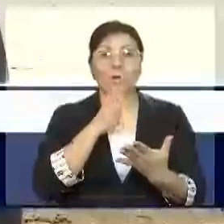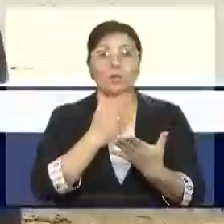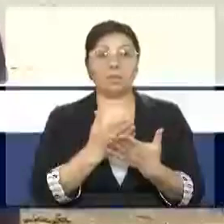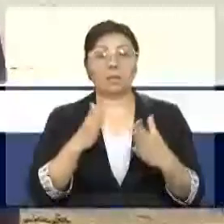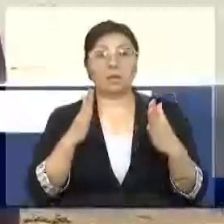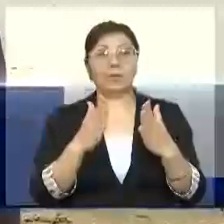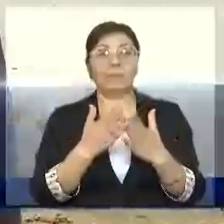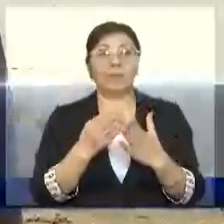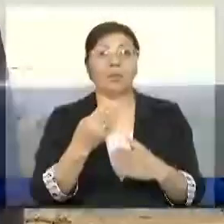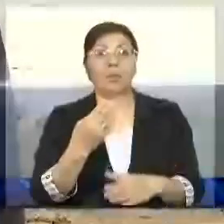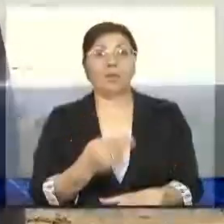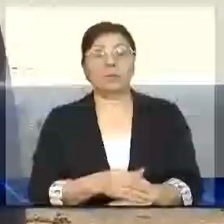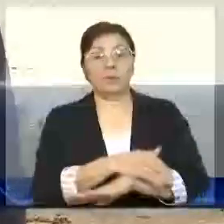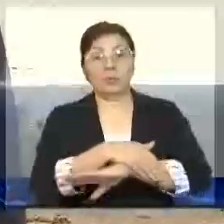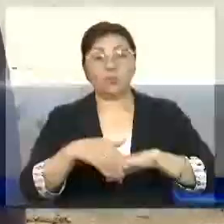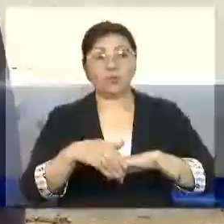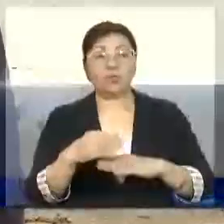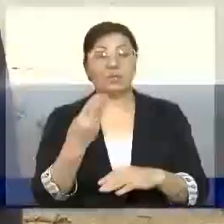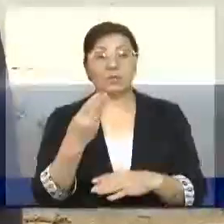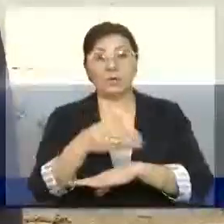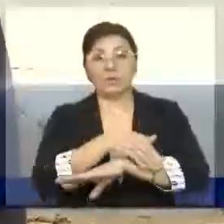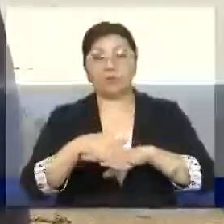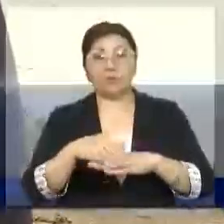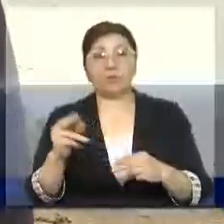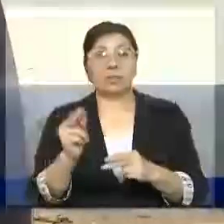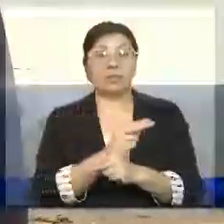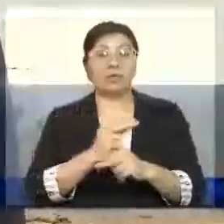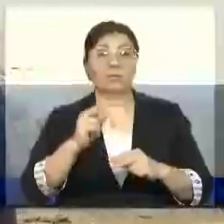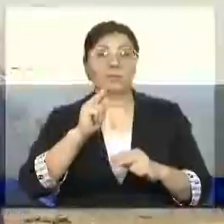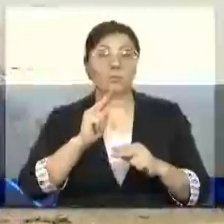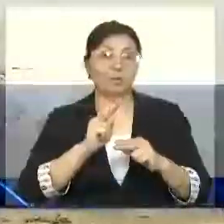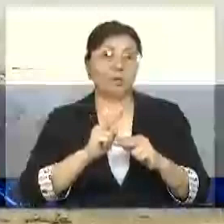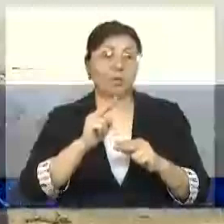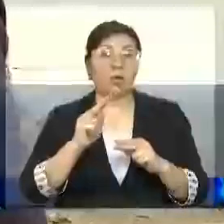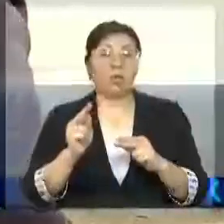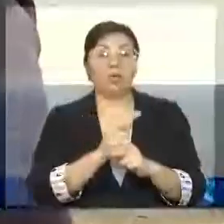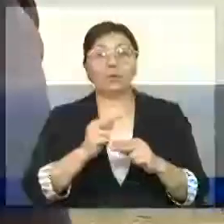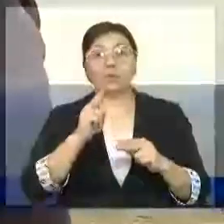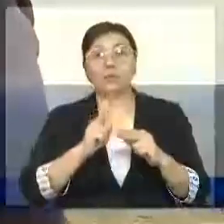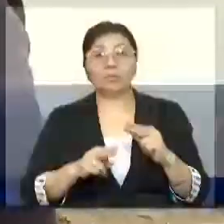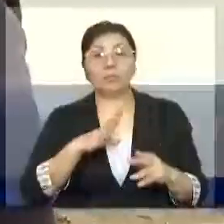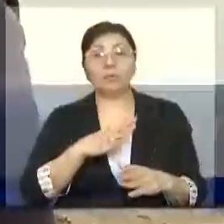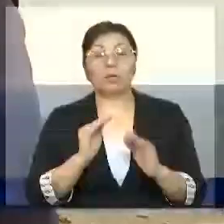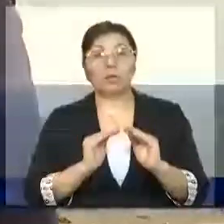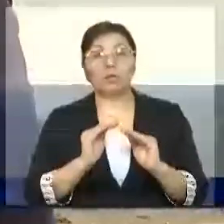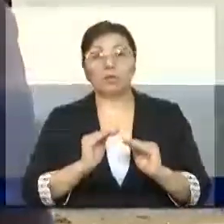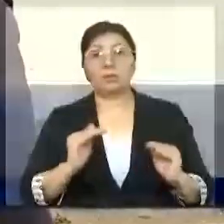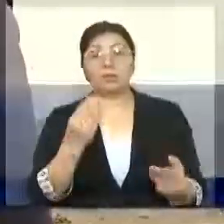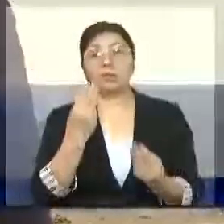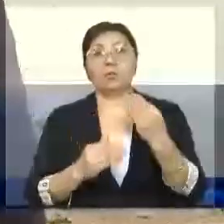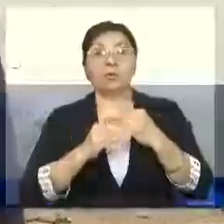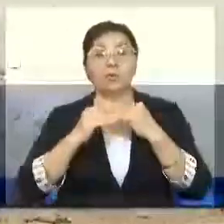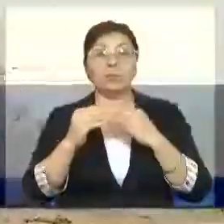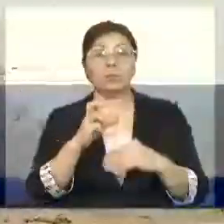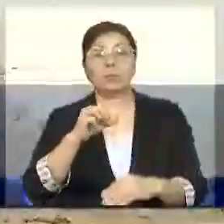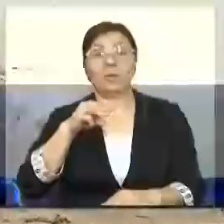ауласын толықтай асфальттандыру жұмыстары бітті. Енді қазіргі таңда мына детский площадка, солардың